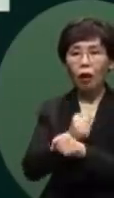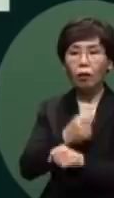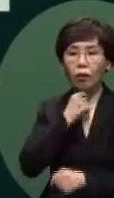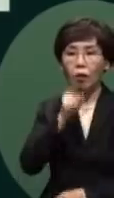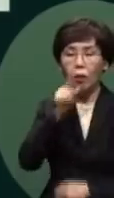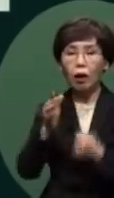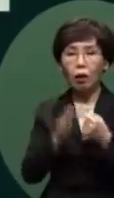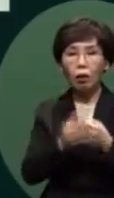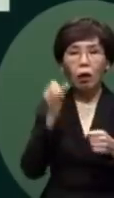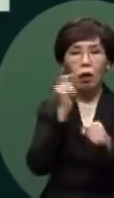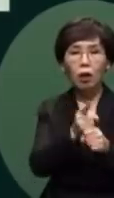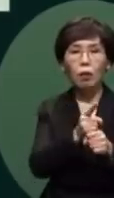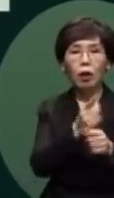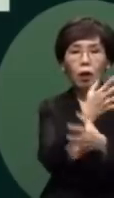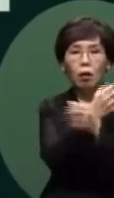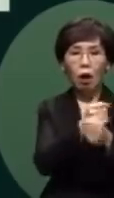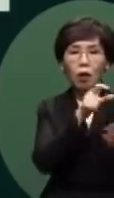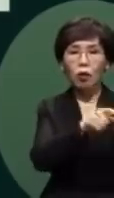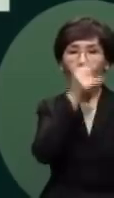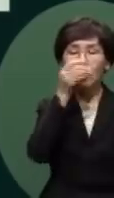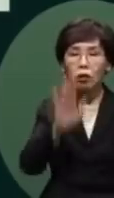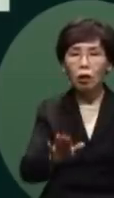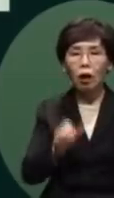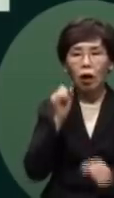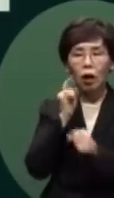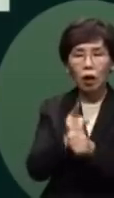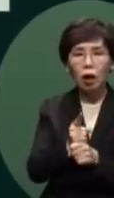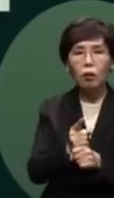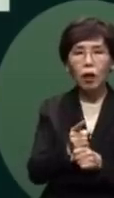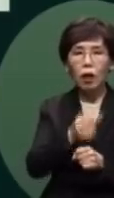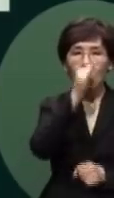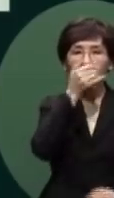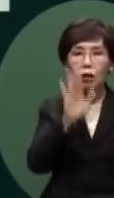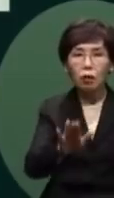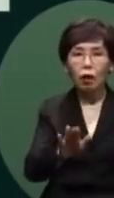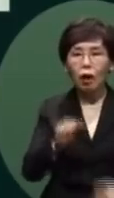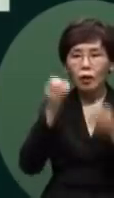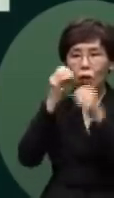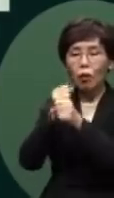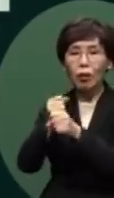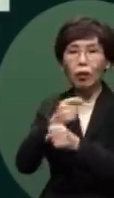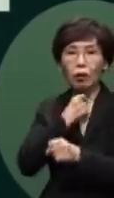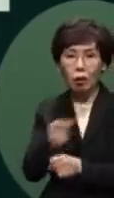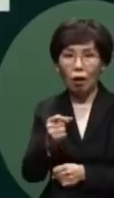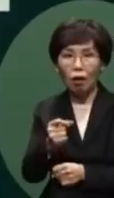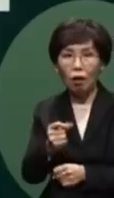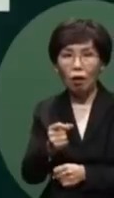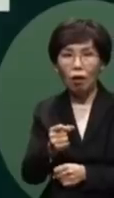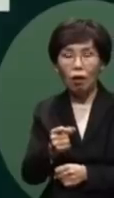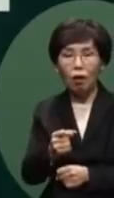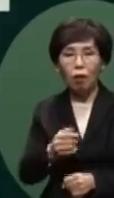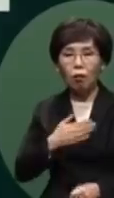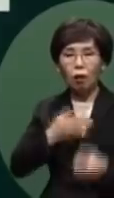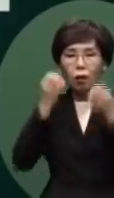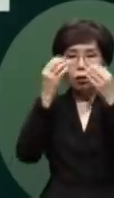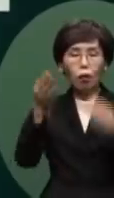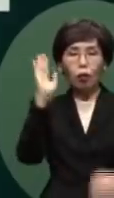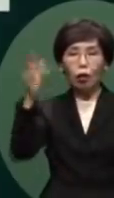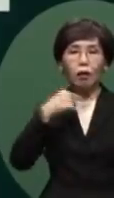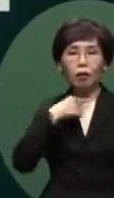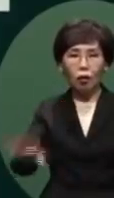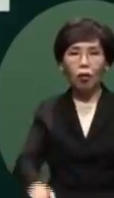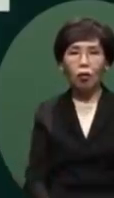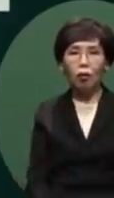이렇게 얘기하니까 윤 후보님 그런 거 많으시잖아요. 뭐 이미 구직에 있는데 구직에 새로 만들겠다. 예술군대 예술군 만들겠다